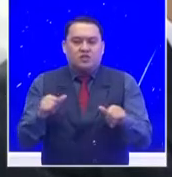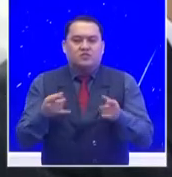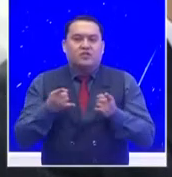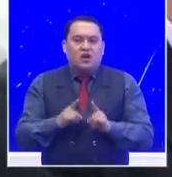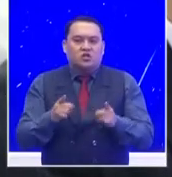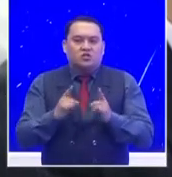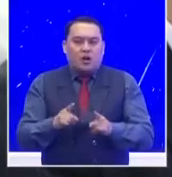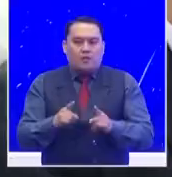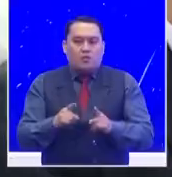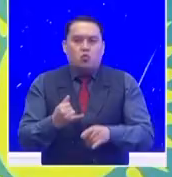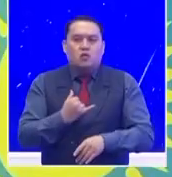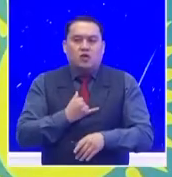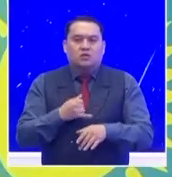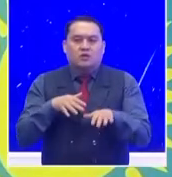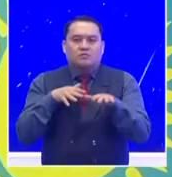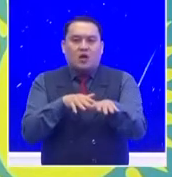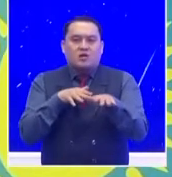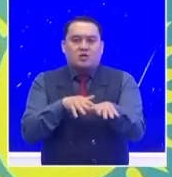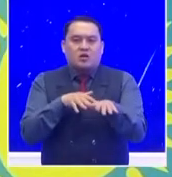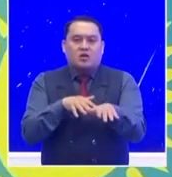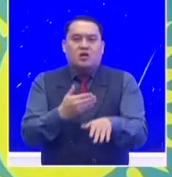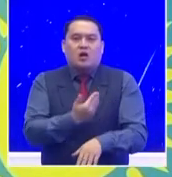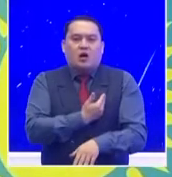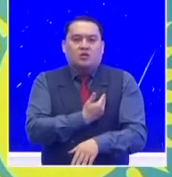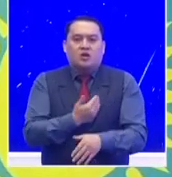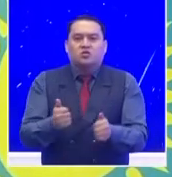это внутренняя миграция. Все хотят жить,